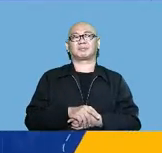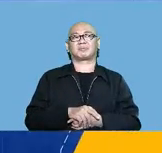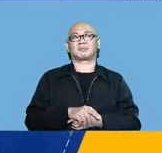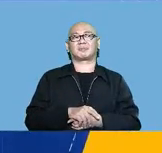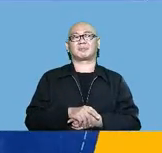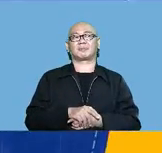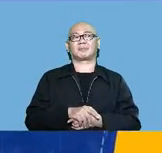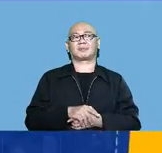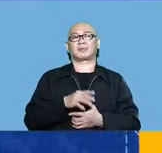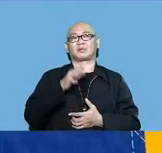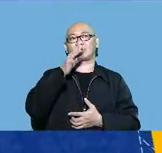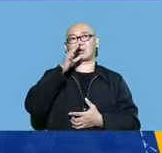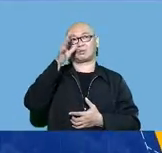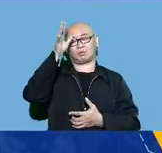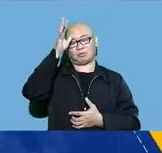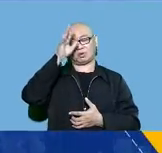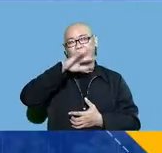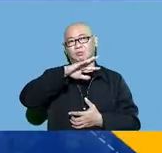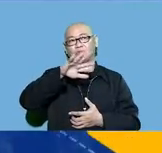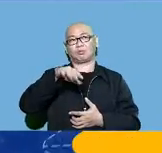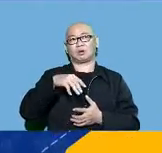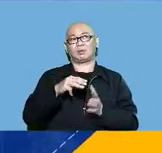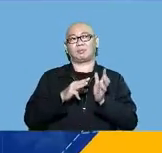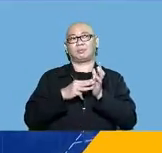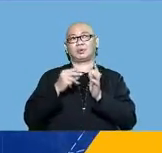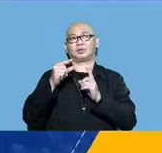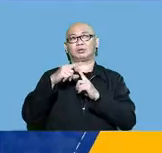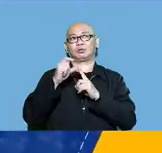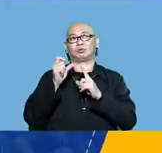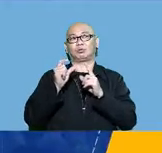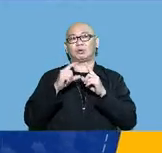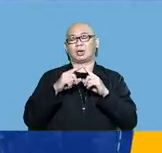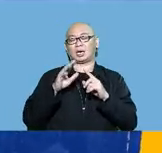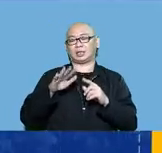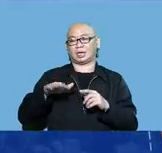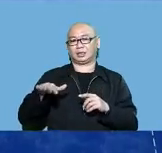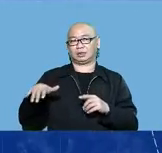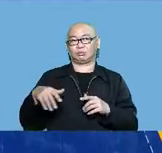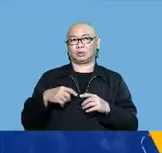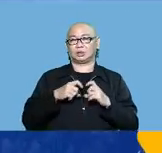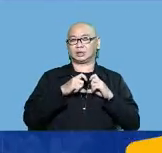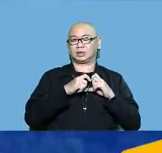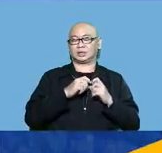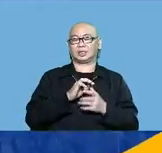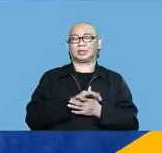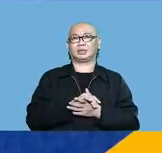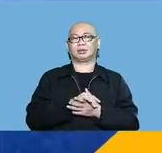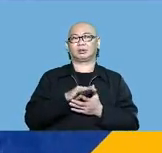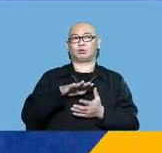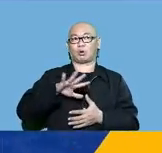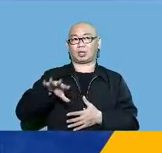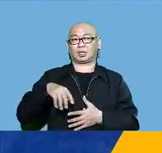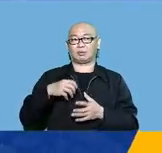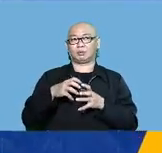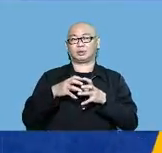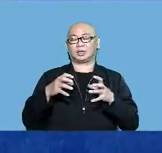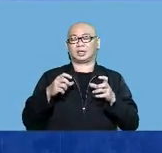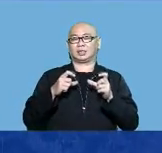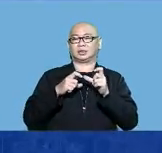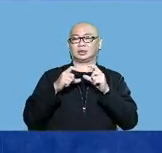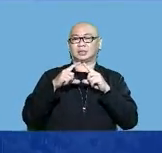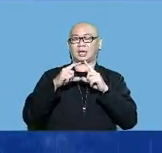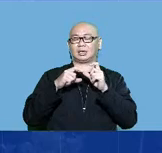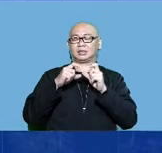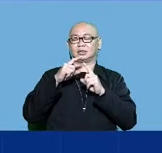Orang tua semuanya dan mertua tercinta serta adik-adikku tercinta semuanya. keluarga besar Sastro, keluarga